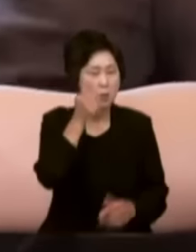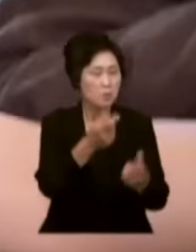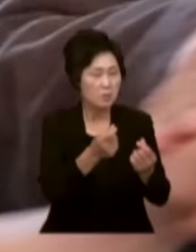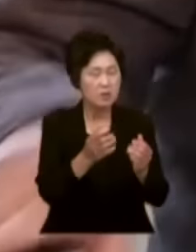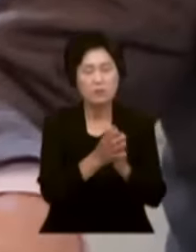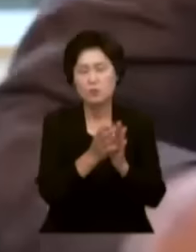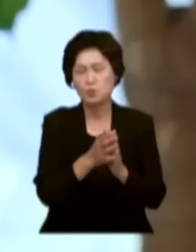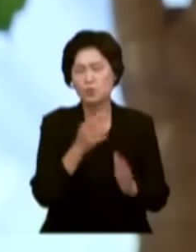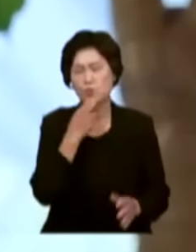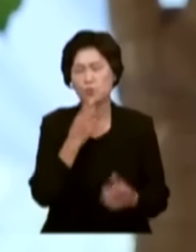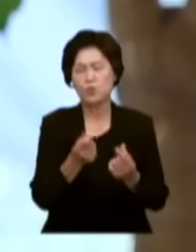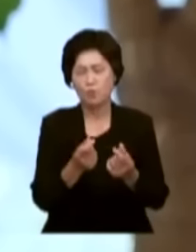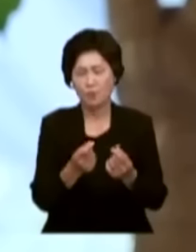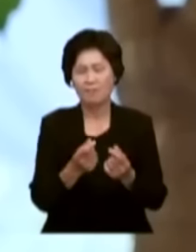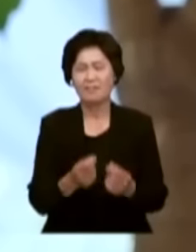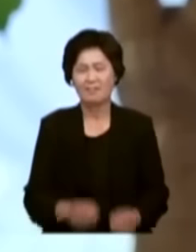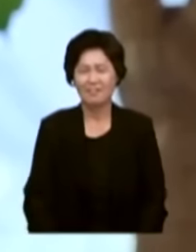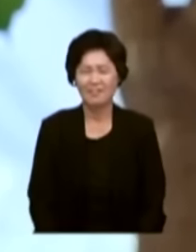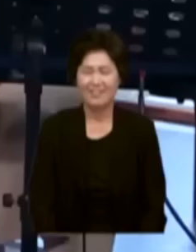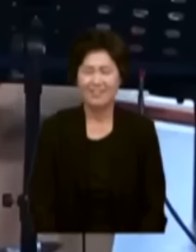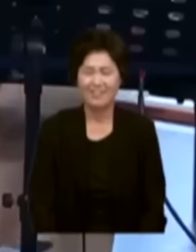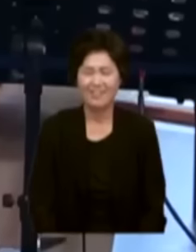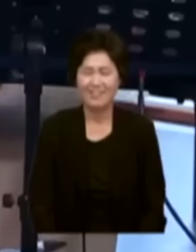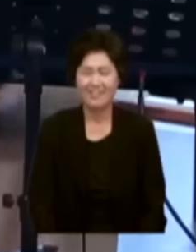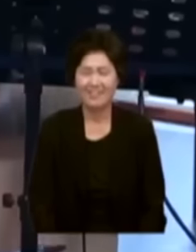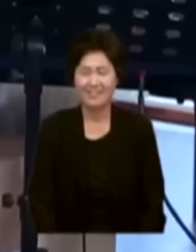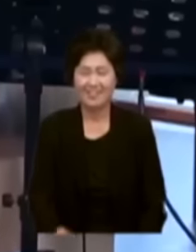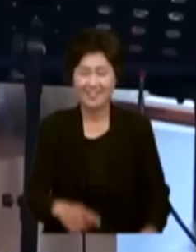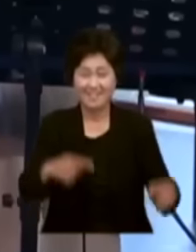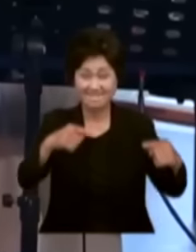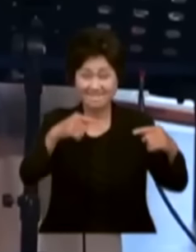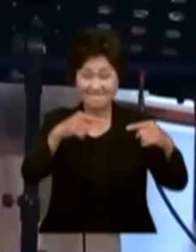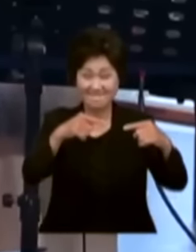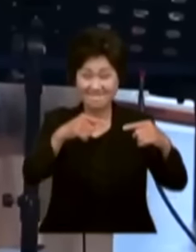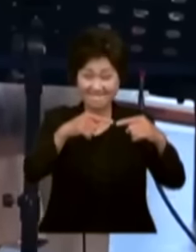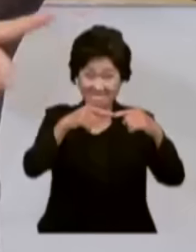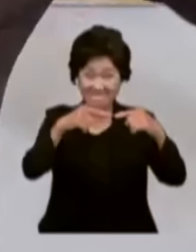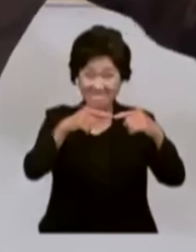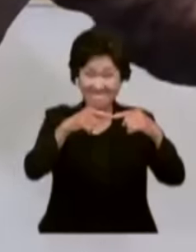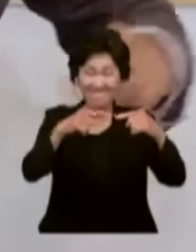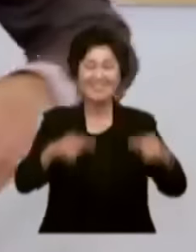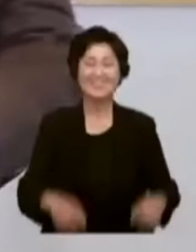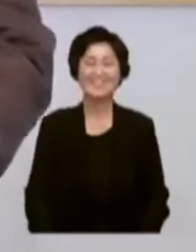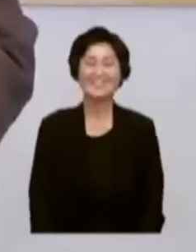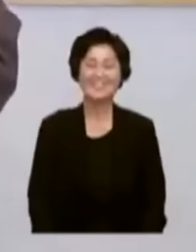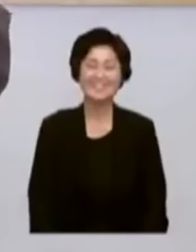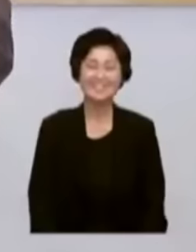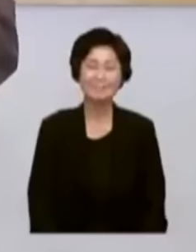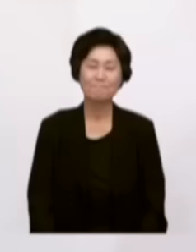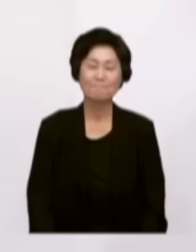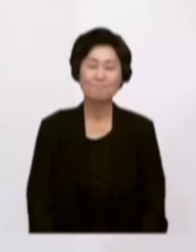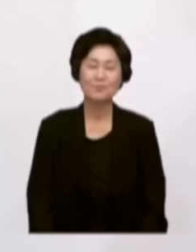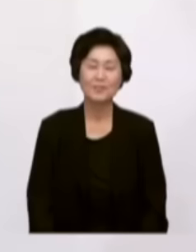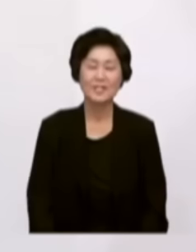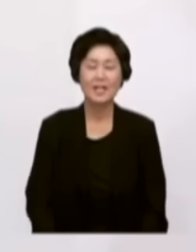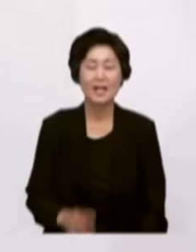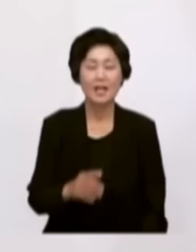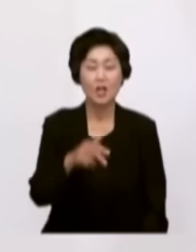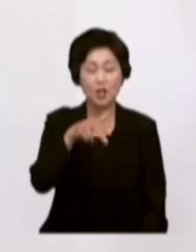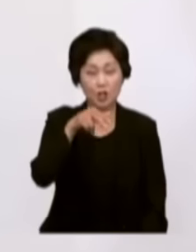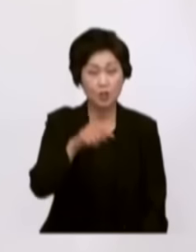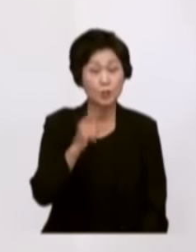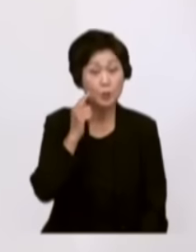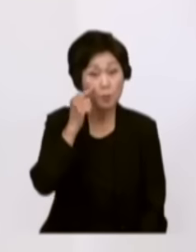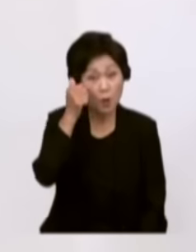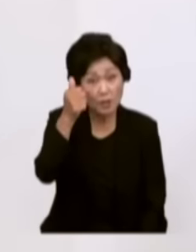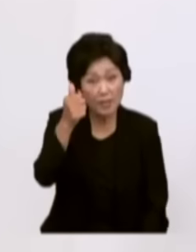사이 좋아요. 됩시다. 좋아요. 여기 해봐요. 좋아요. 손 좀 줘봐요. 좋아요. 손 좀 줘봐요. 예. 너무 좋아요. 예. 그런 사이 됩시다. 주성민 목사님이 또